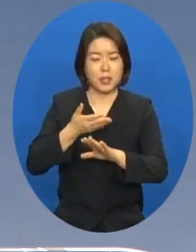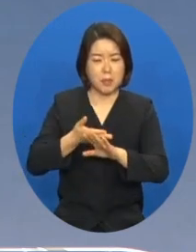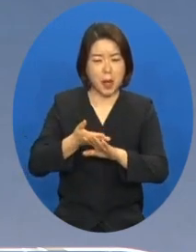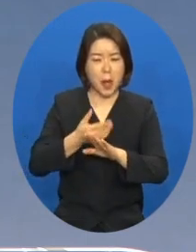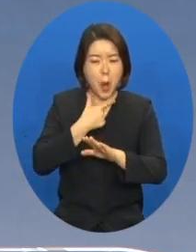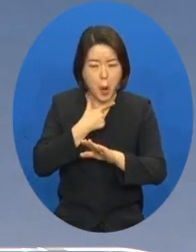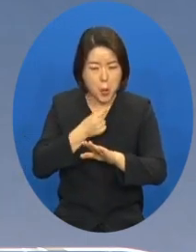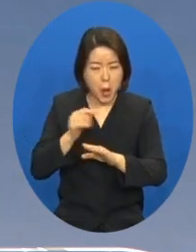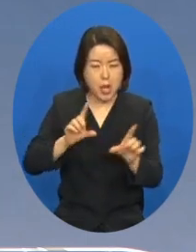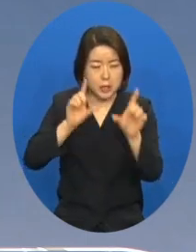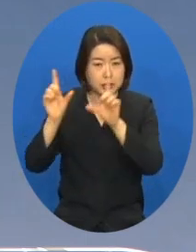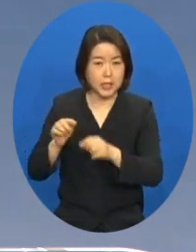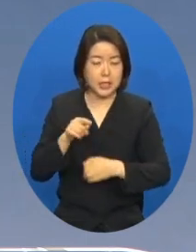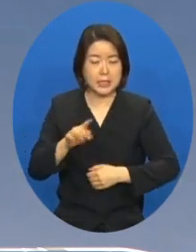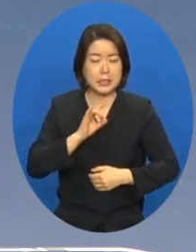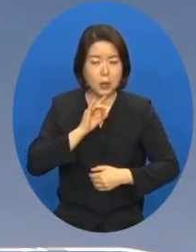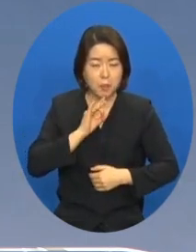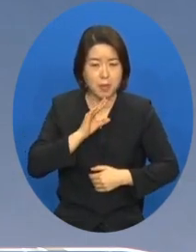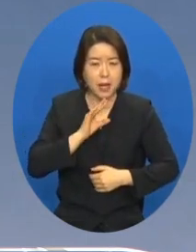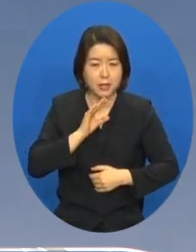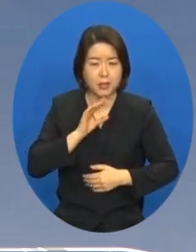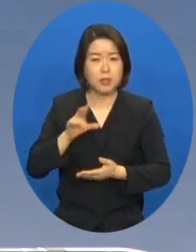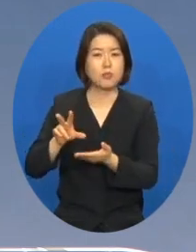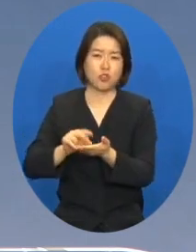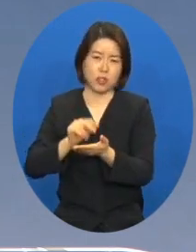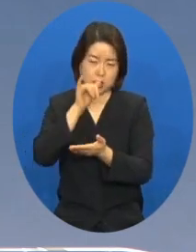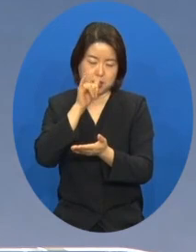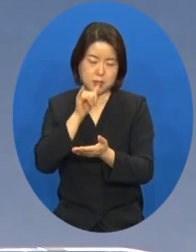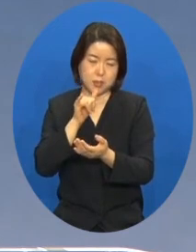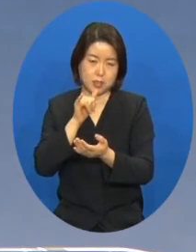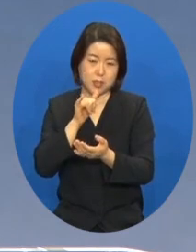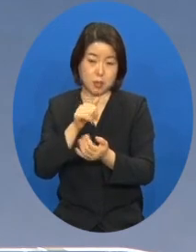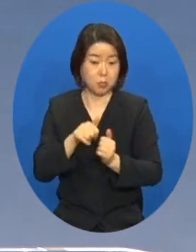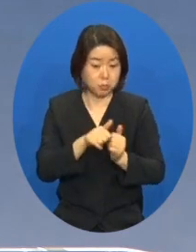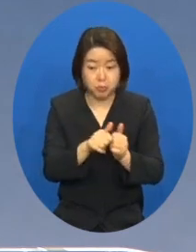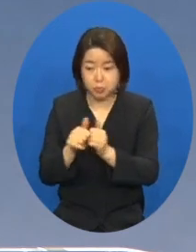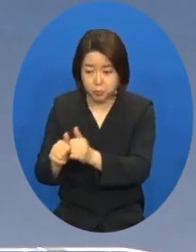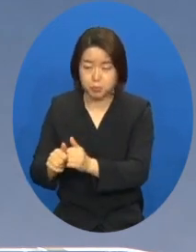구해서 사느냐, 그것만 문제가 될 뿐이에요.